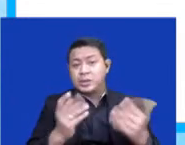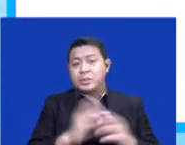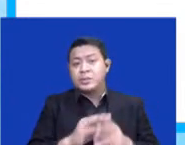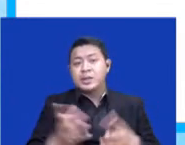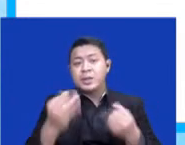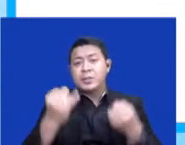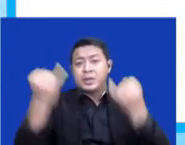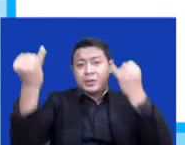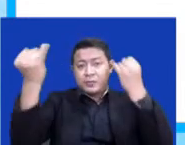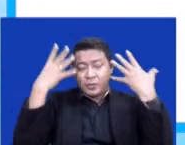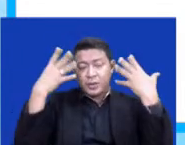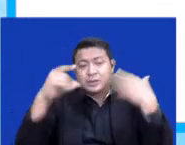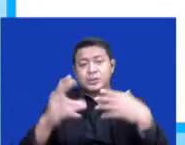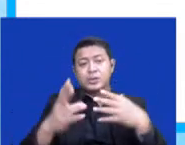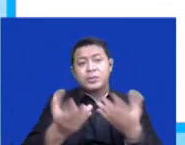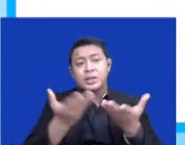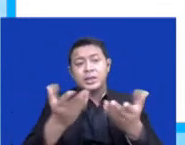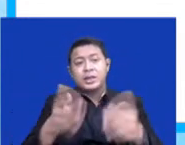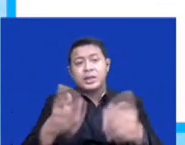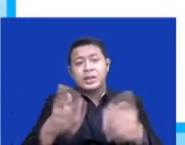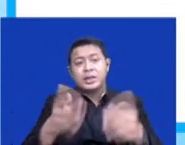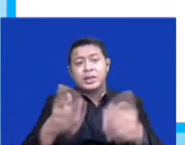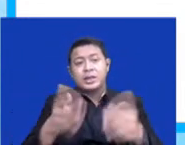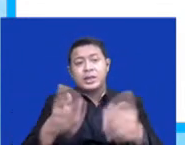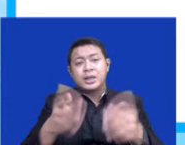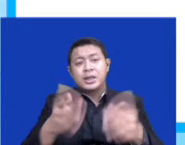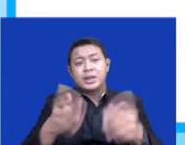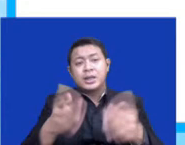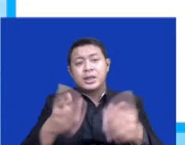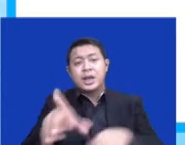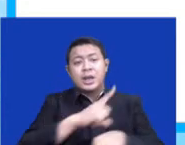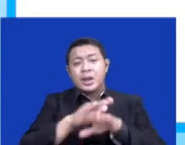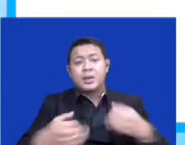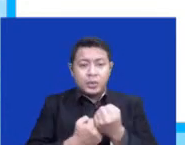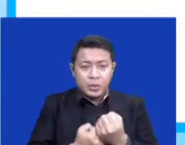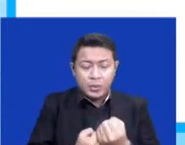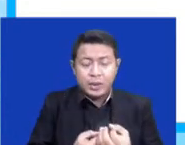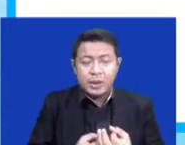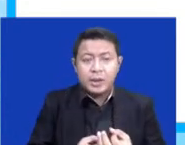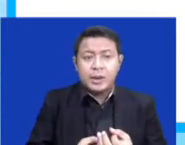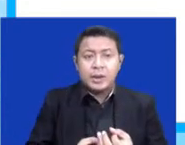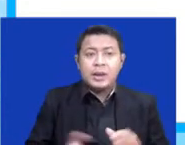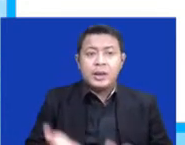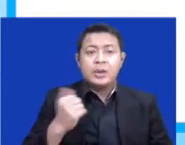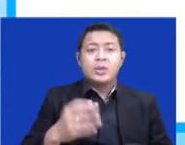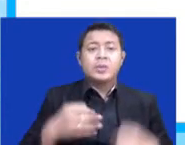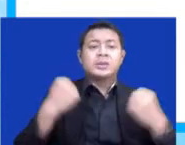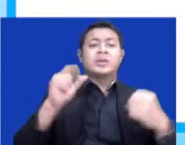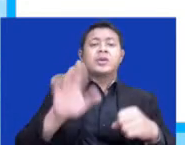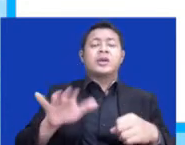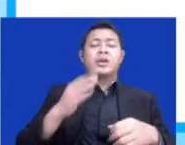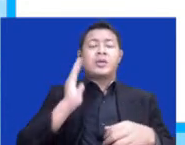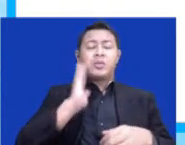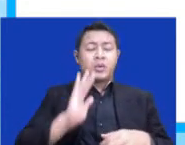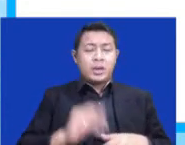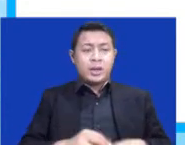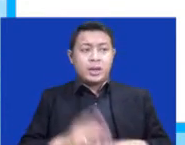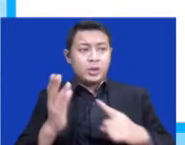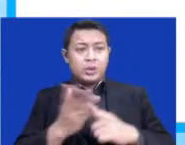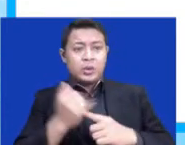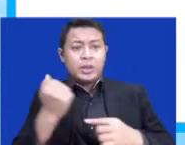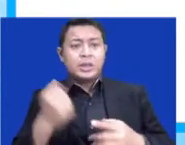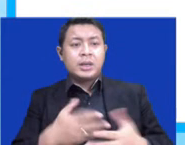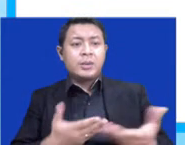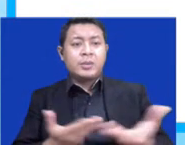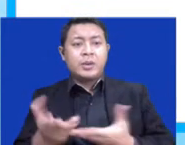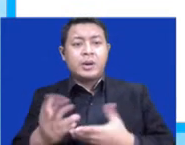pengarahan untuk menyediakan lingkungan yang aman dan mendukung dalam memfasilitasi perilaku sehat pada kaum muda. Tujuan ini akan dicapai melalui